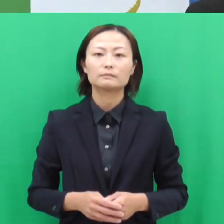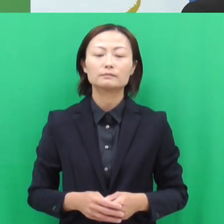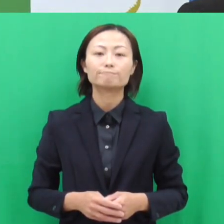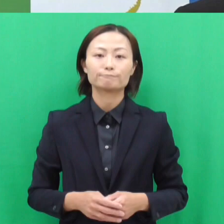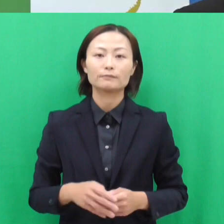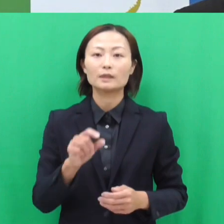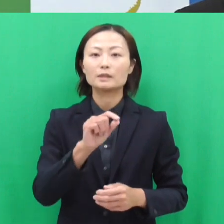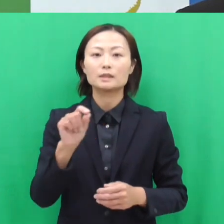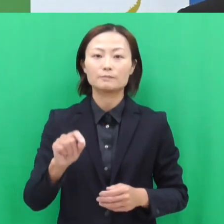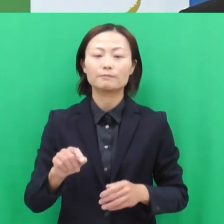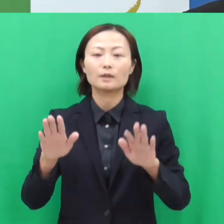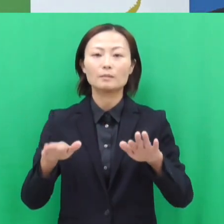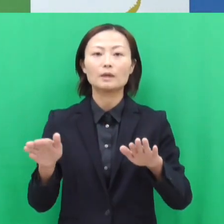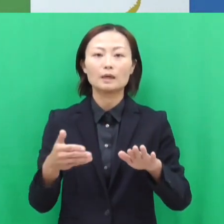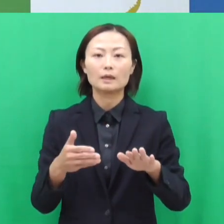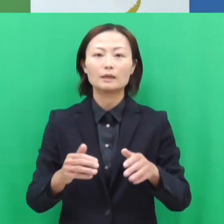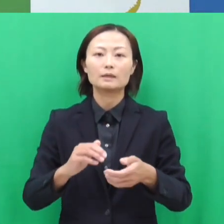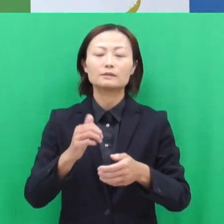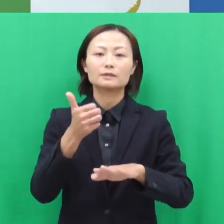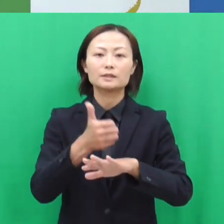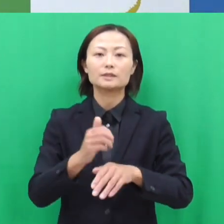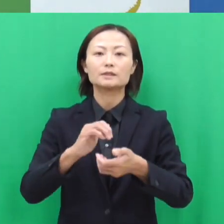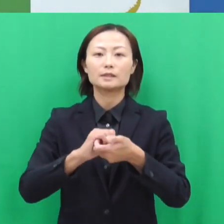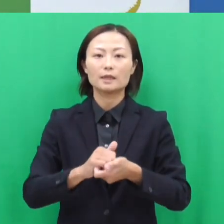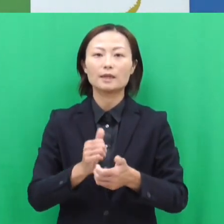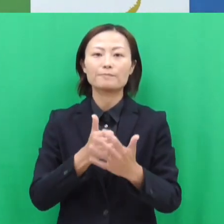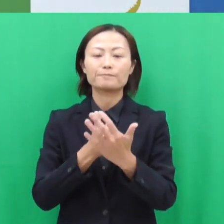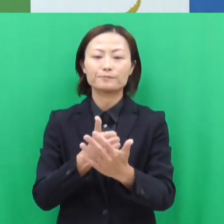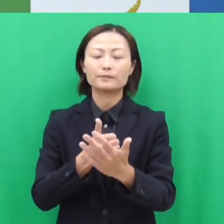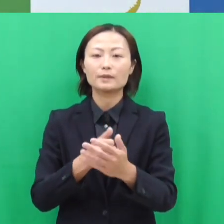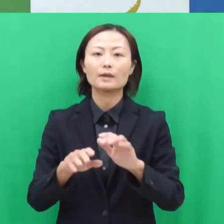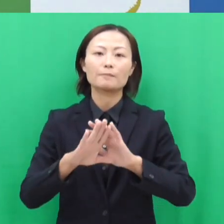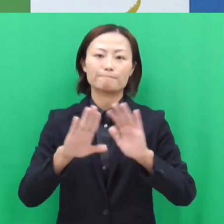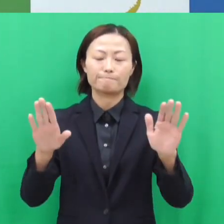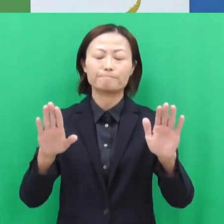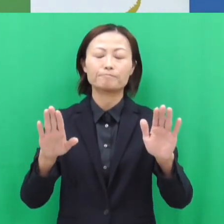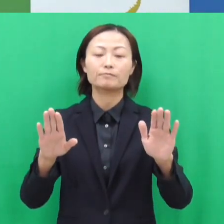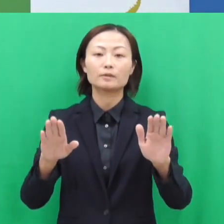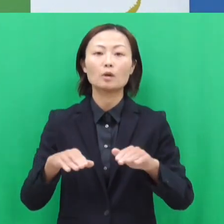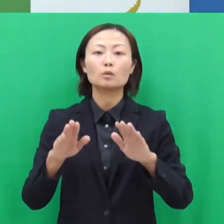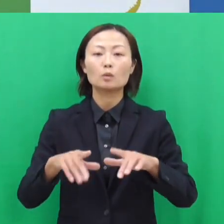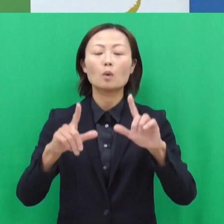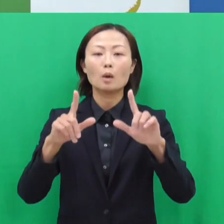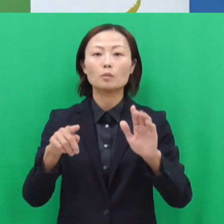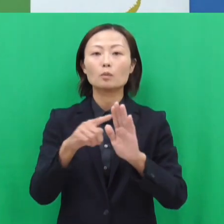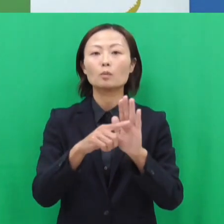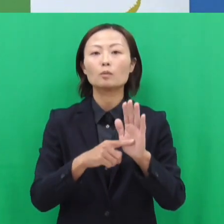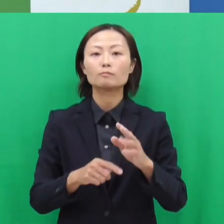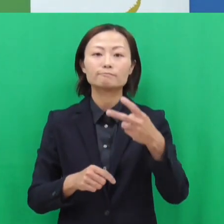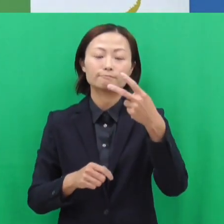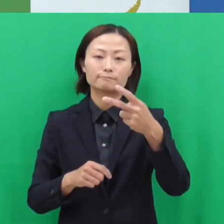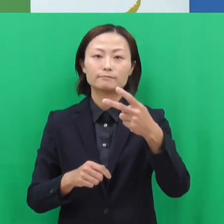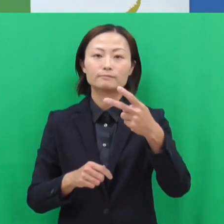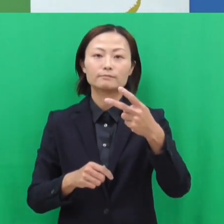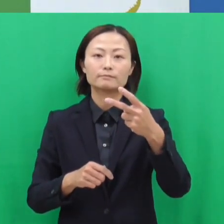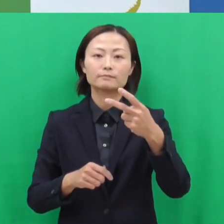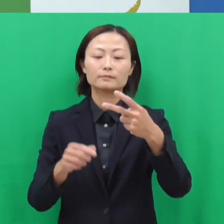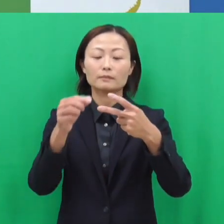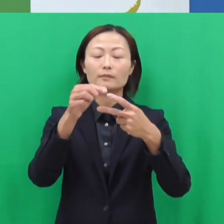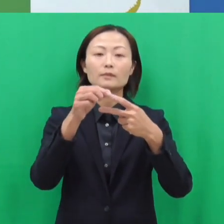ただいまから地位政令記者会見を始めます本日は7時からの発表項目が2件ございます